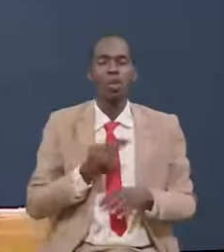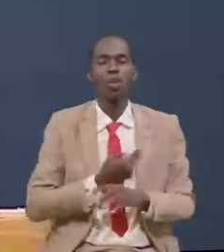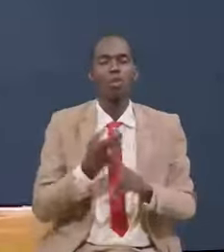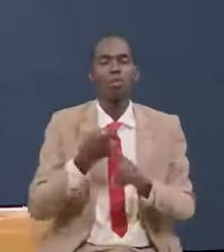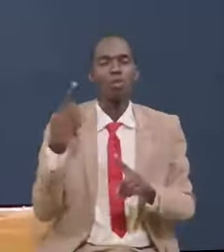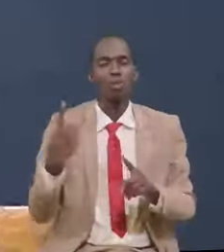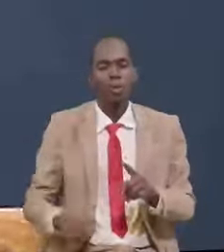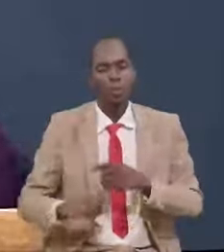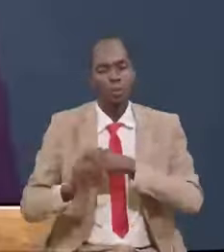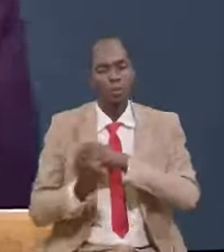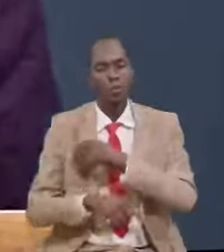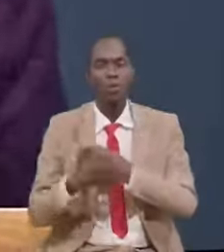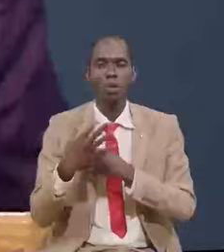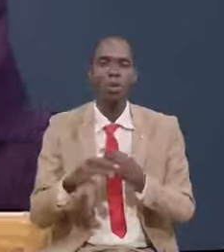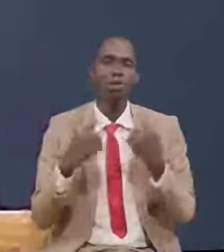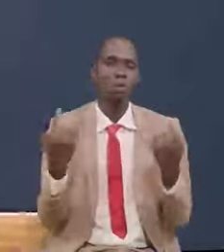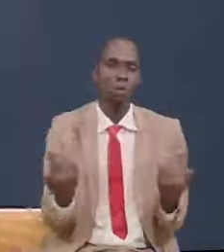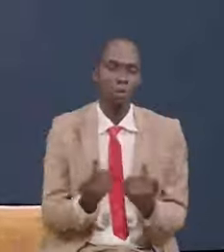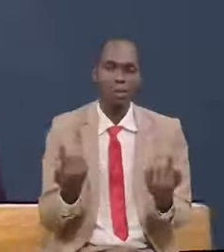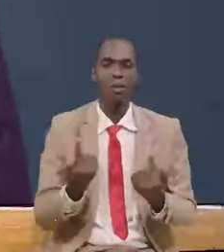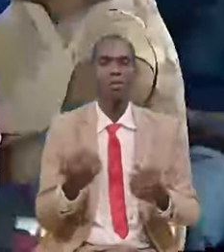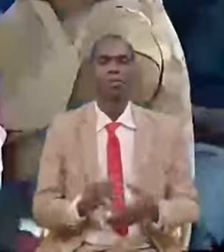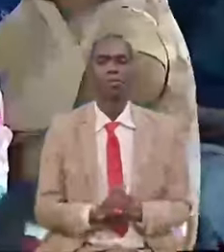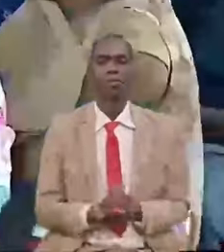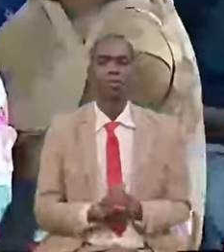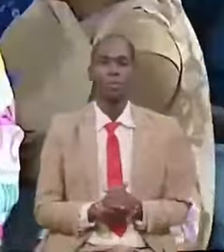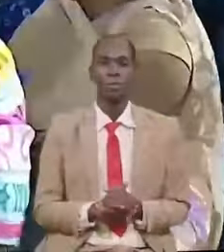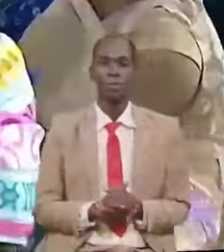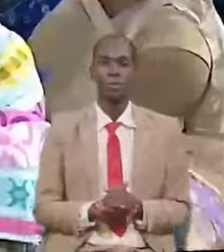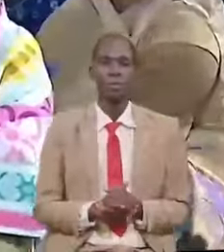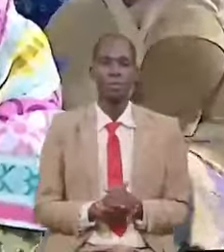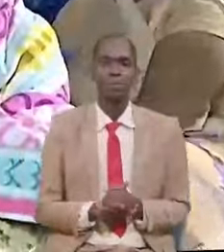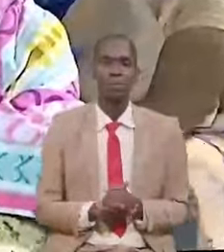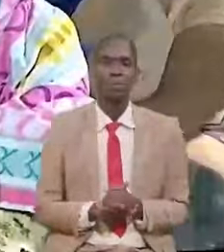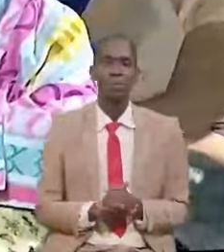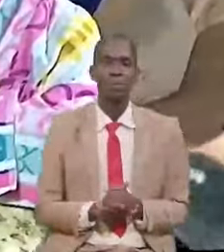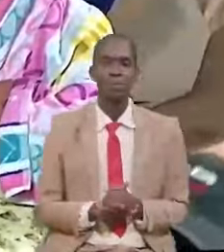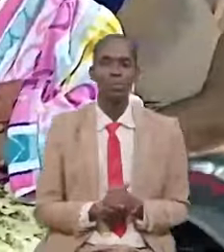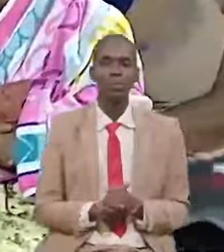Et nous libère des conséquences du péché.